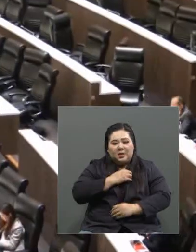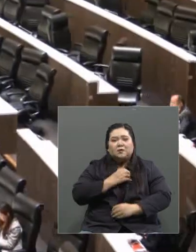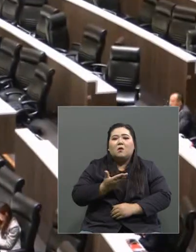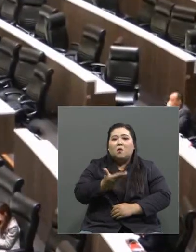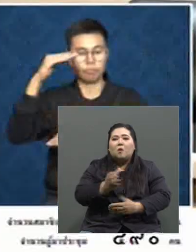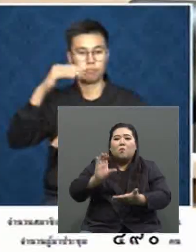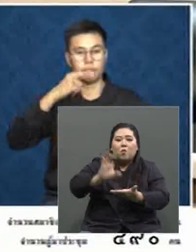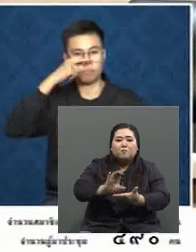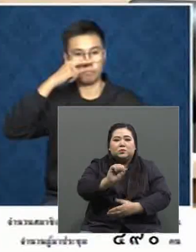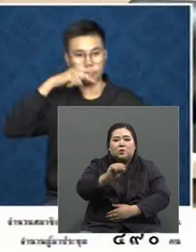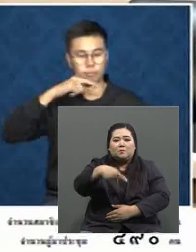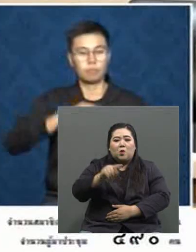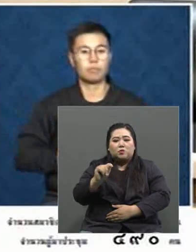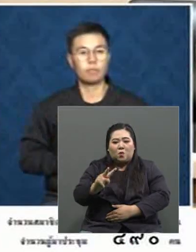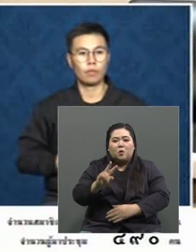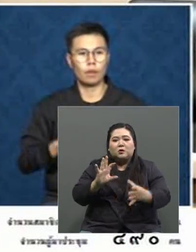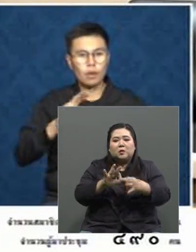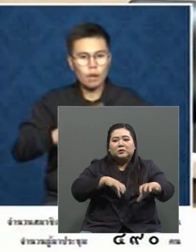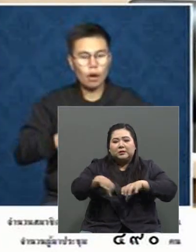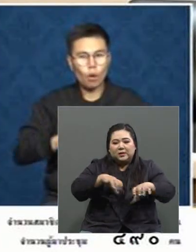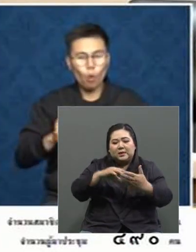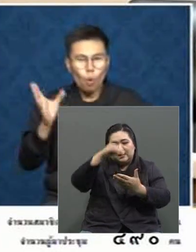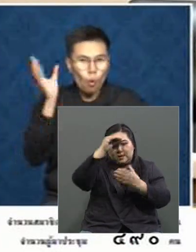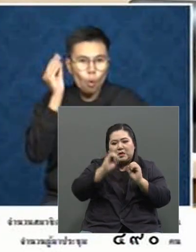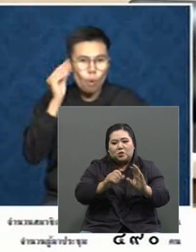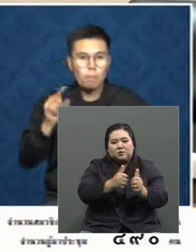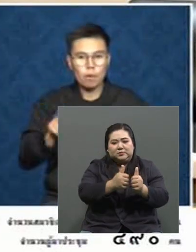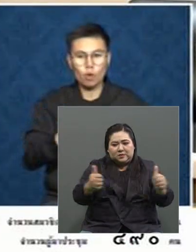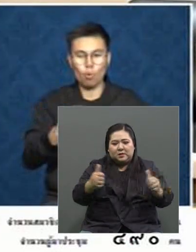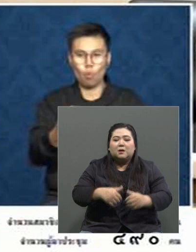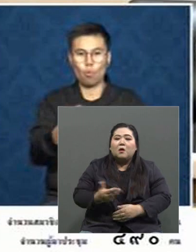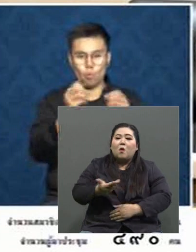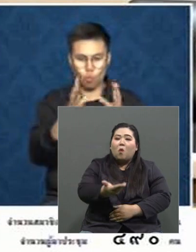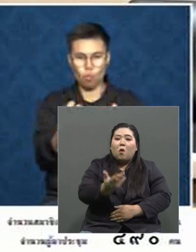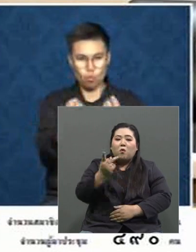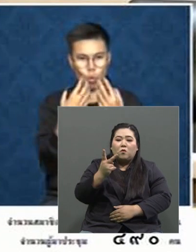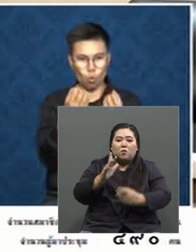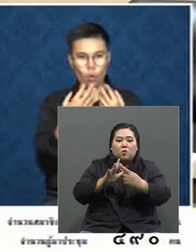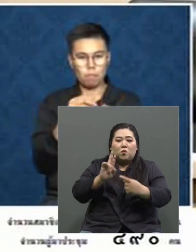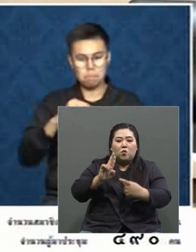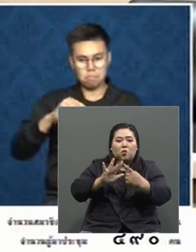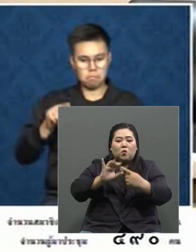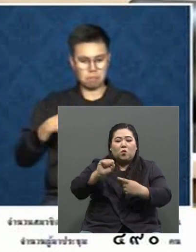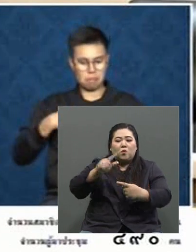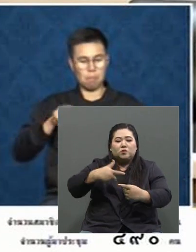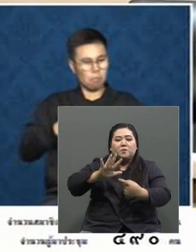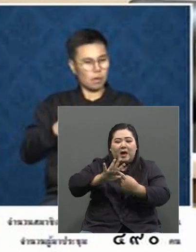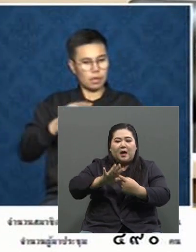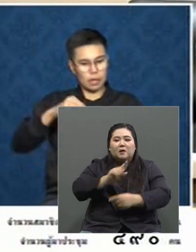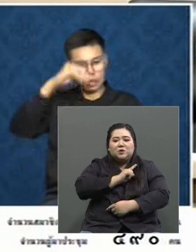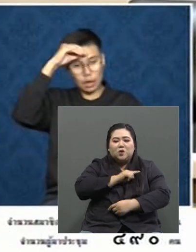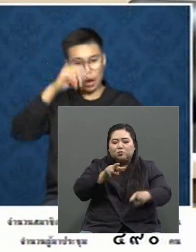สพฐนำไปดูแลจัดการพร้อมเสนอแนะให้ตั้งุุสภาเป็นองค์กรวิชาชีพสนับสนุนคัดรองวิชาชีพ